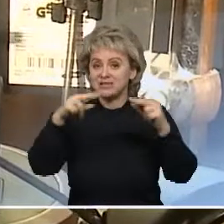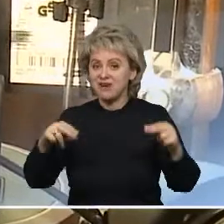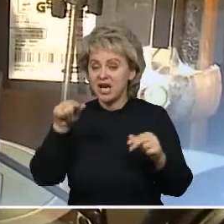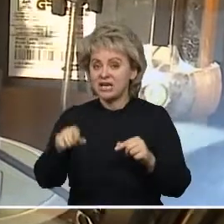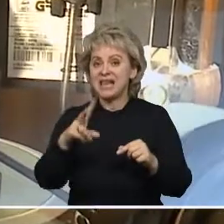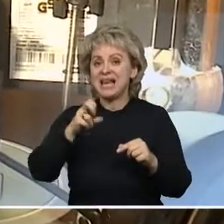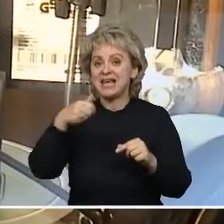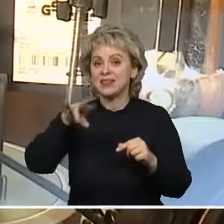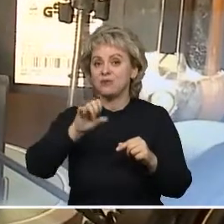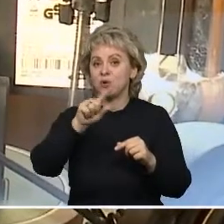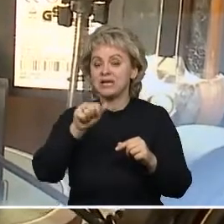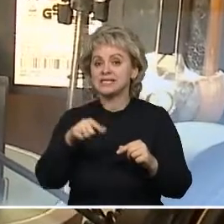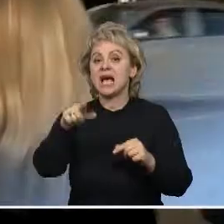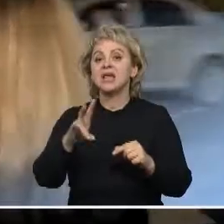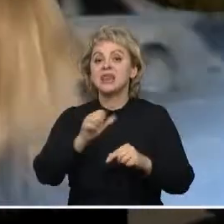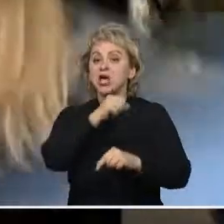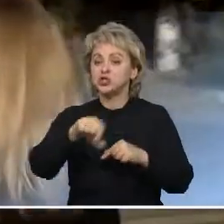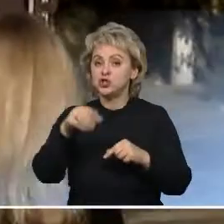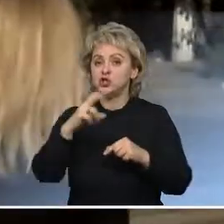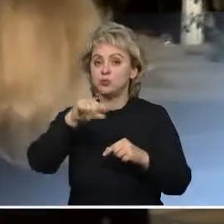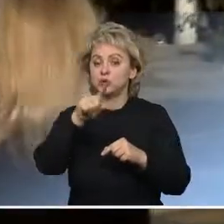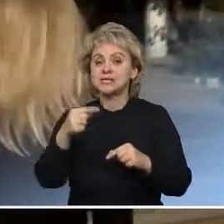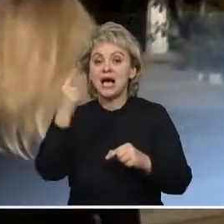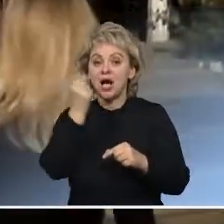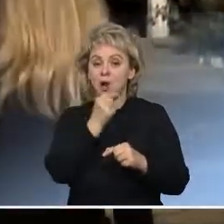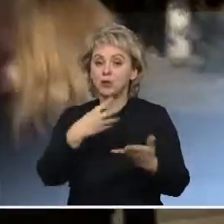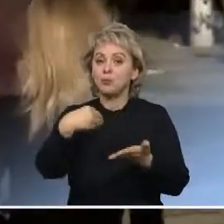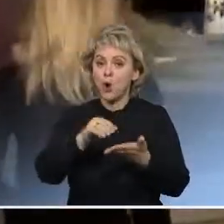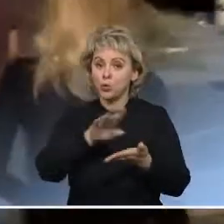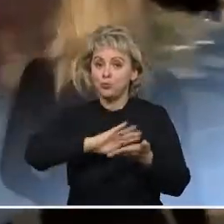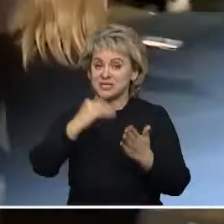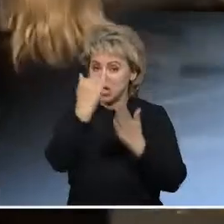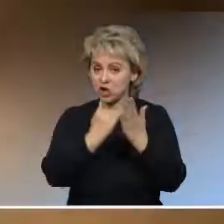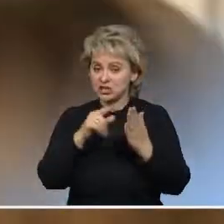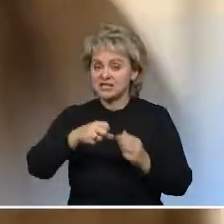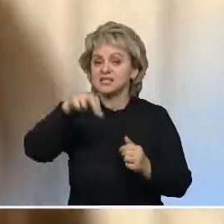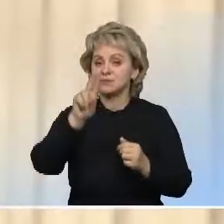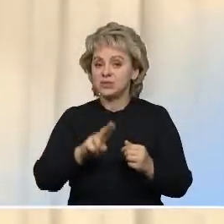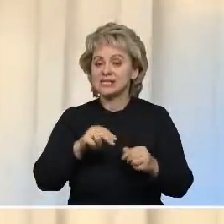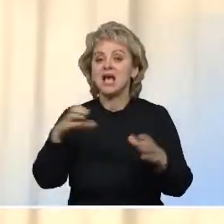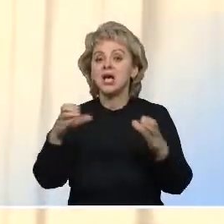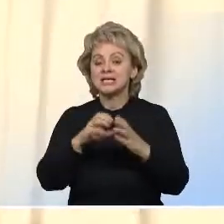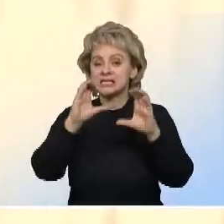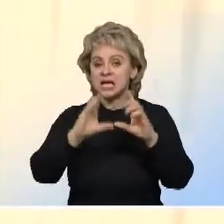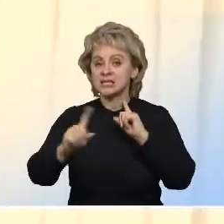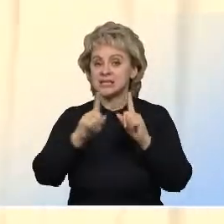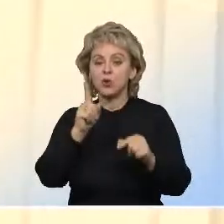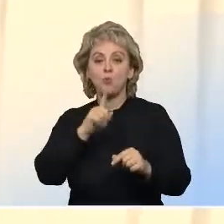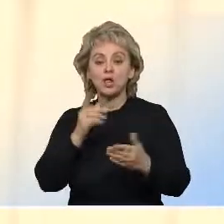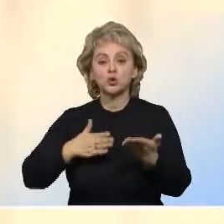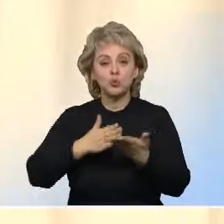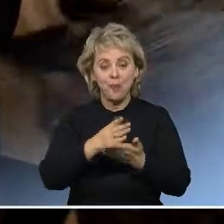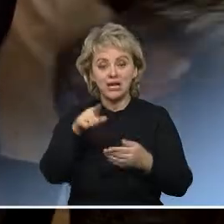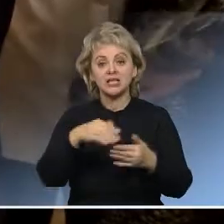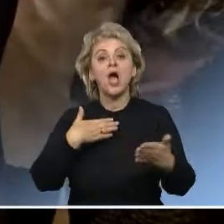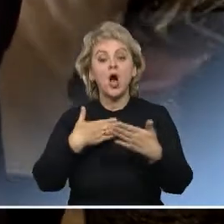аптеке Лендворецкая на Депутатской. После того, как глазные капли удается приобрести без рецепта, специалисты комитета заксобрания по молодежной политике